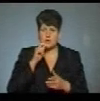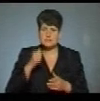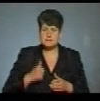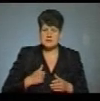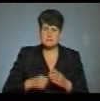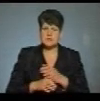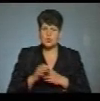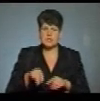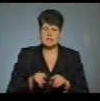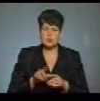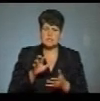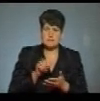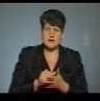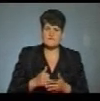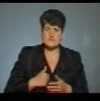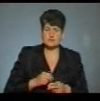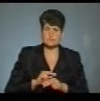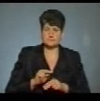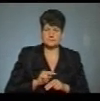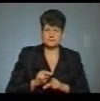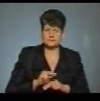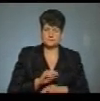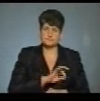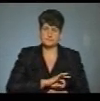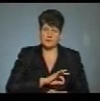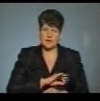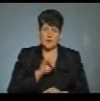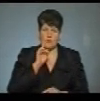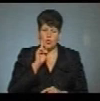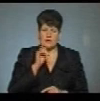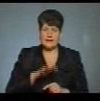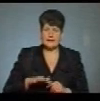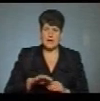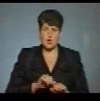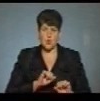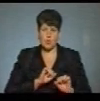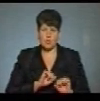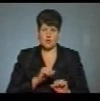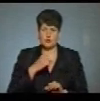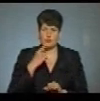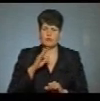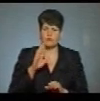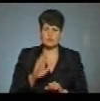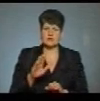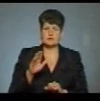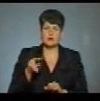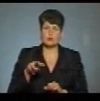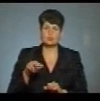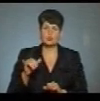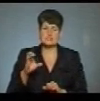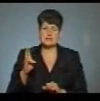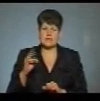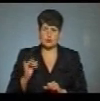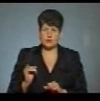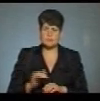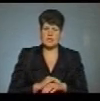бійцям на Сході, а також займаються військово-патріотичним вихованням молоді та територіальною обороною, каже Володимир Мосейко. Благодійний